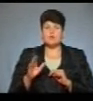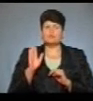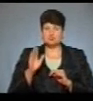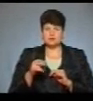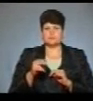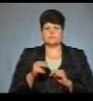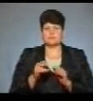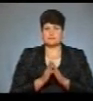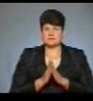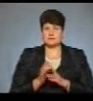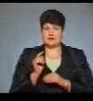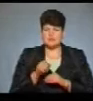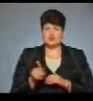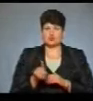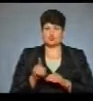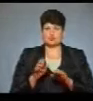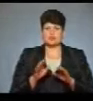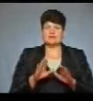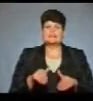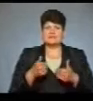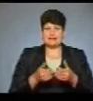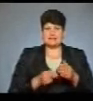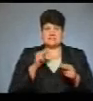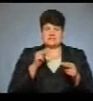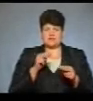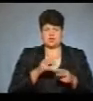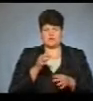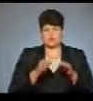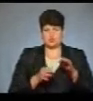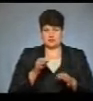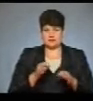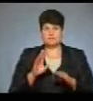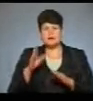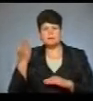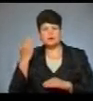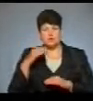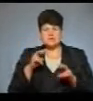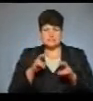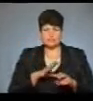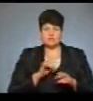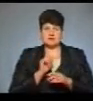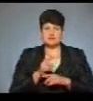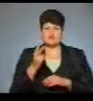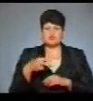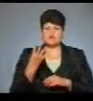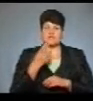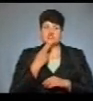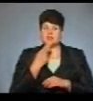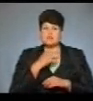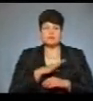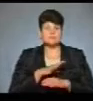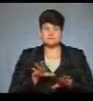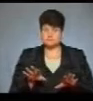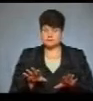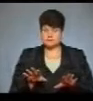те, щоб він таки дав свідчення у суді. Минуле засідання, яке було призначене на 24 червня, не